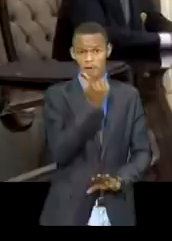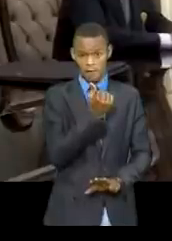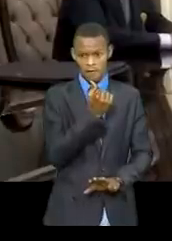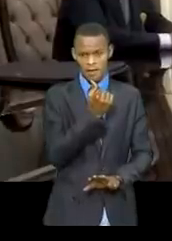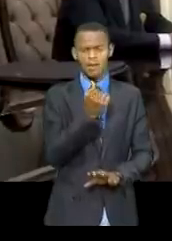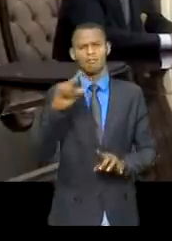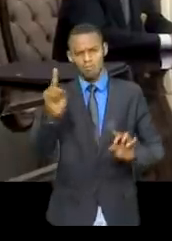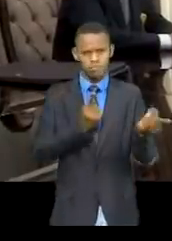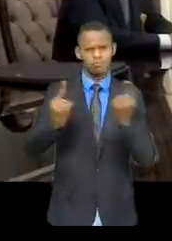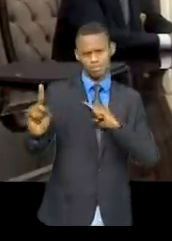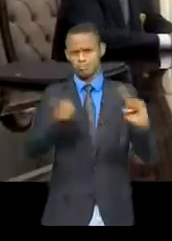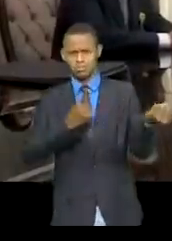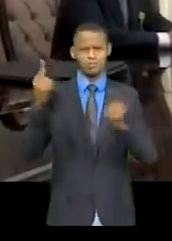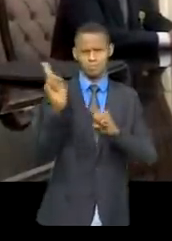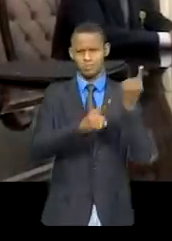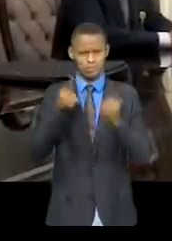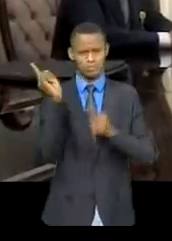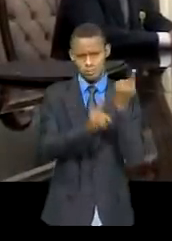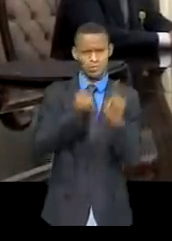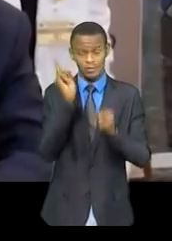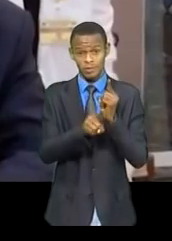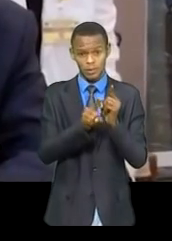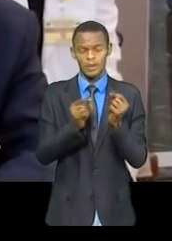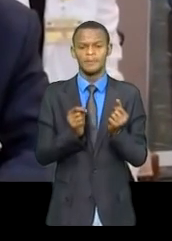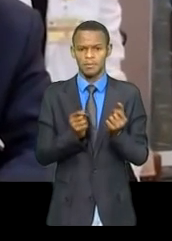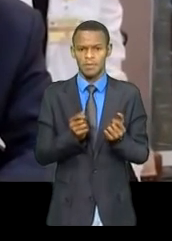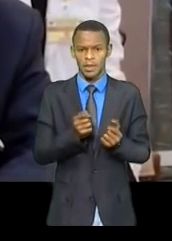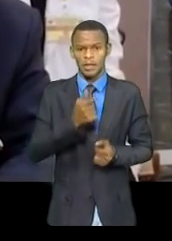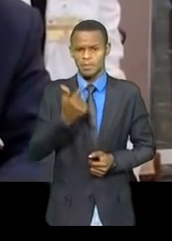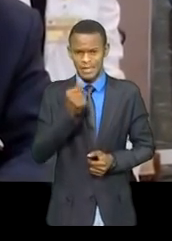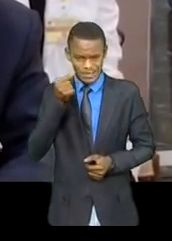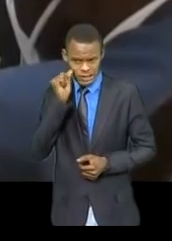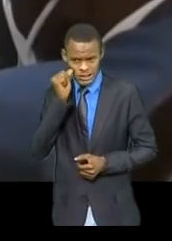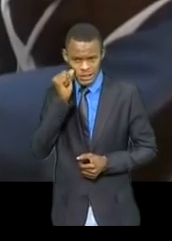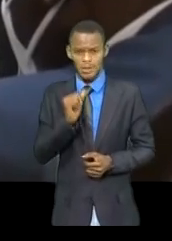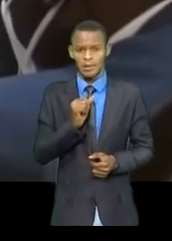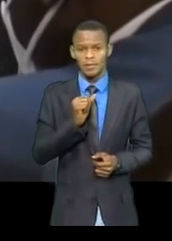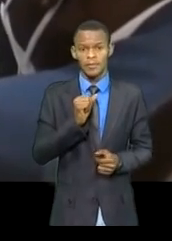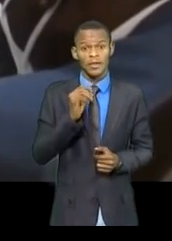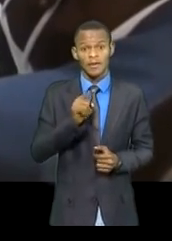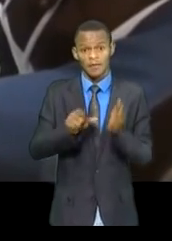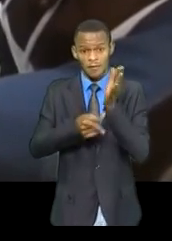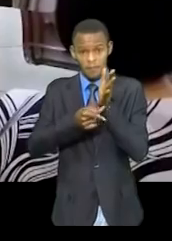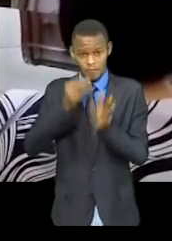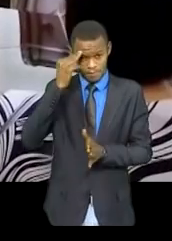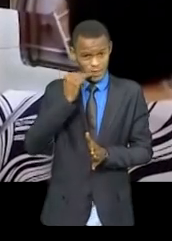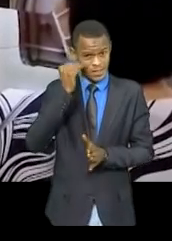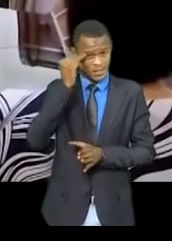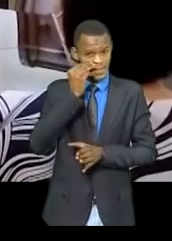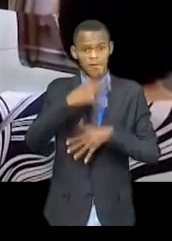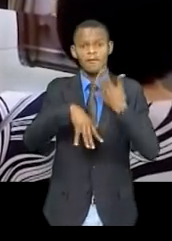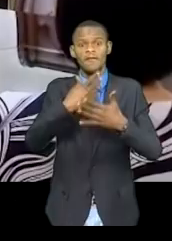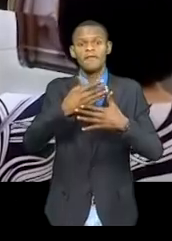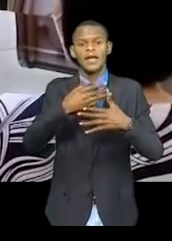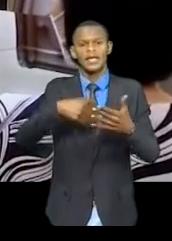ballet diplomatique ce mardi 6 juillet 2021. C'est Ham Sang-wook, vice-ministre des Affaires étrangères de la République de